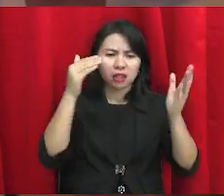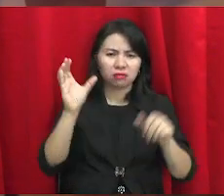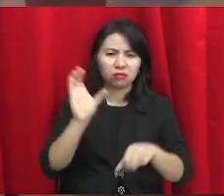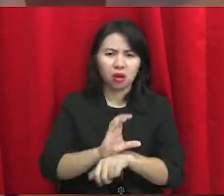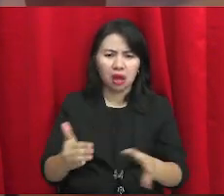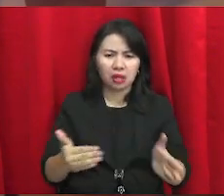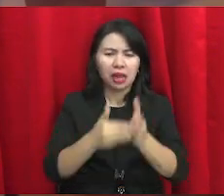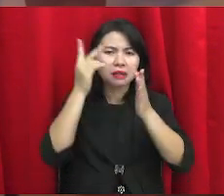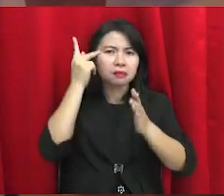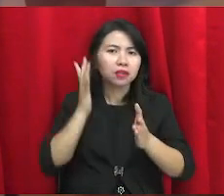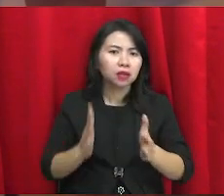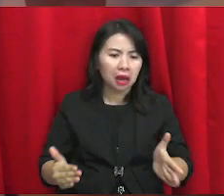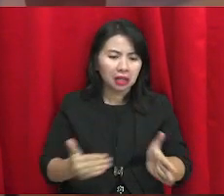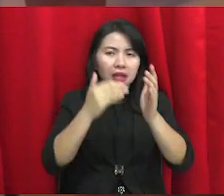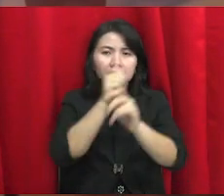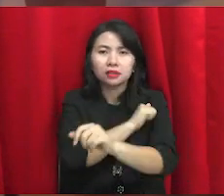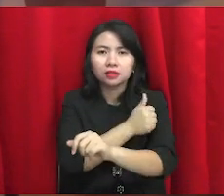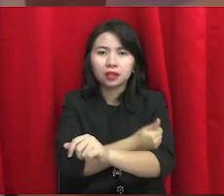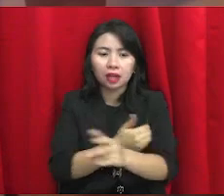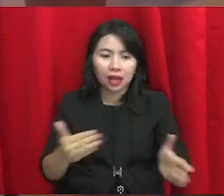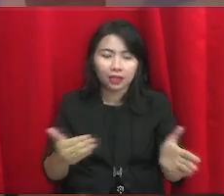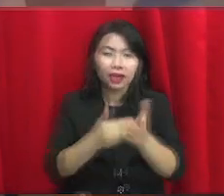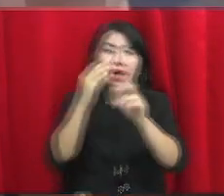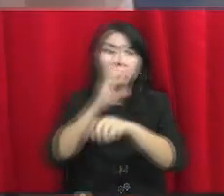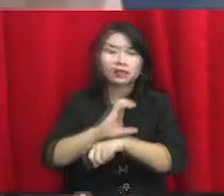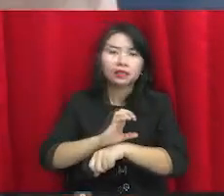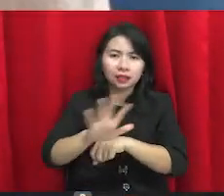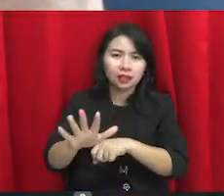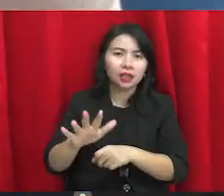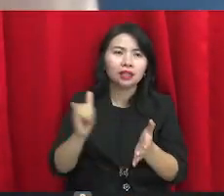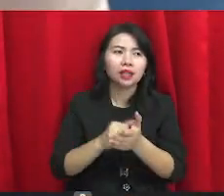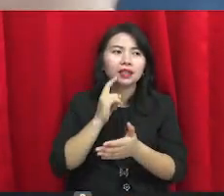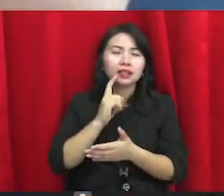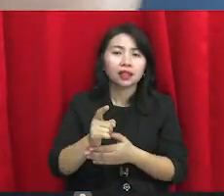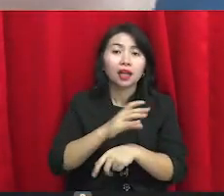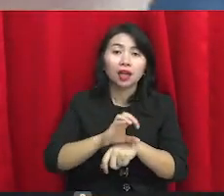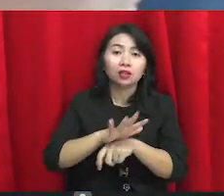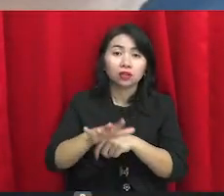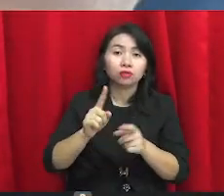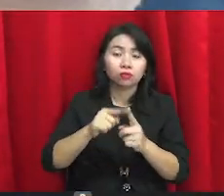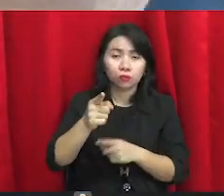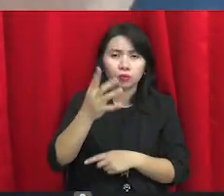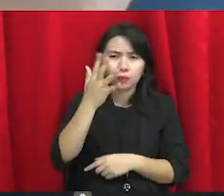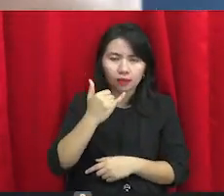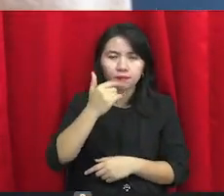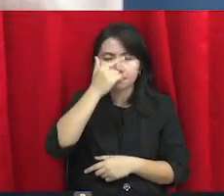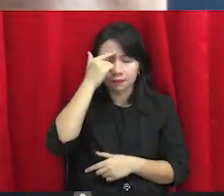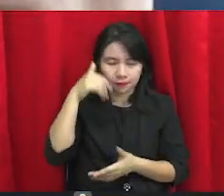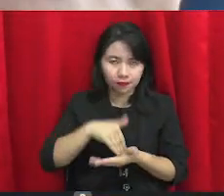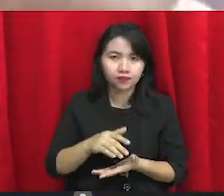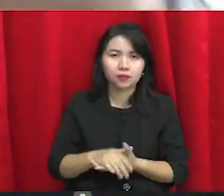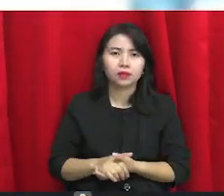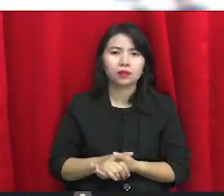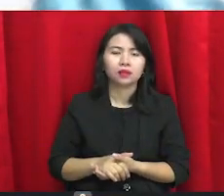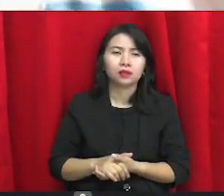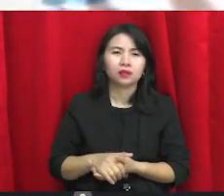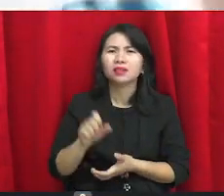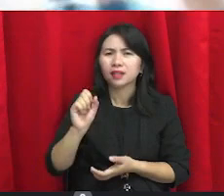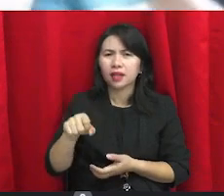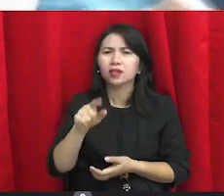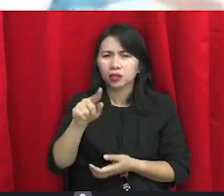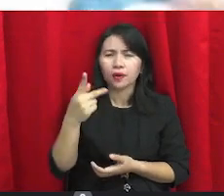sa pastor, laban sa counselor, na sino mo nagka-counsel sa inyo. Alam niyo kung bakit? May karapatan naman